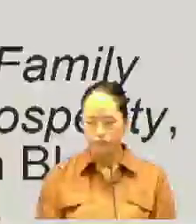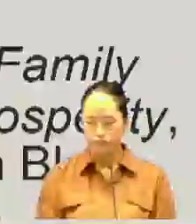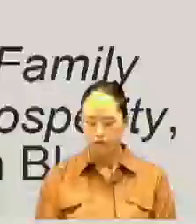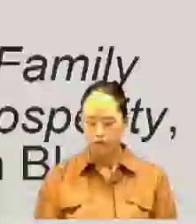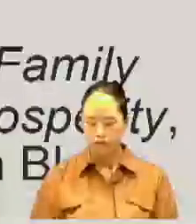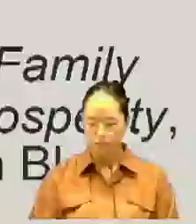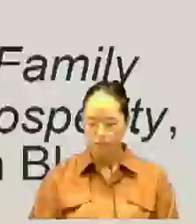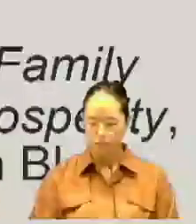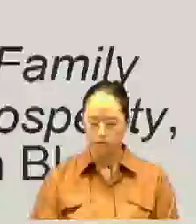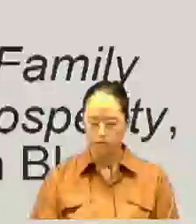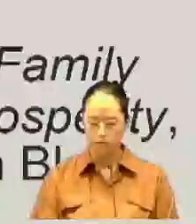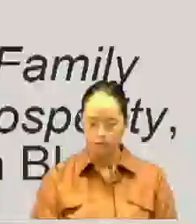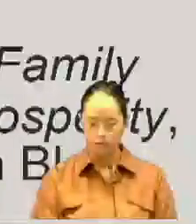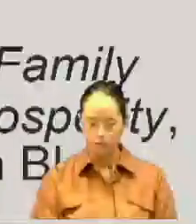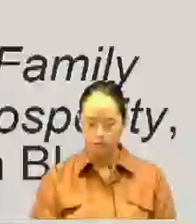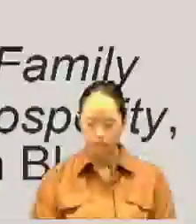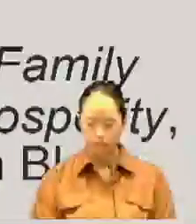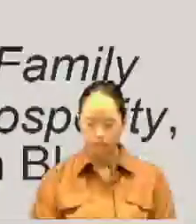反抗的话。